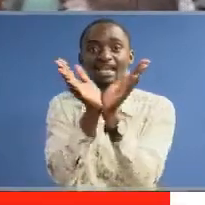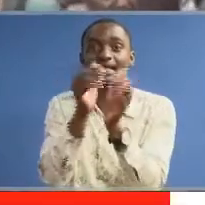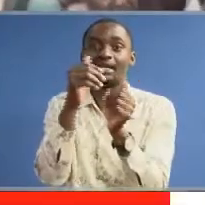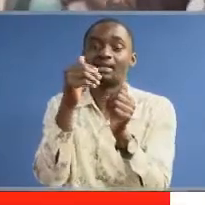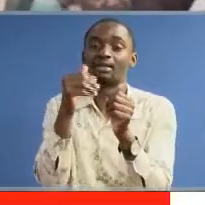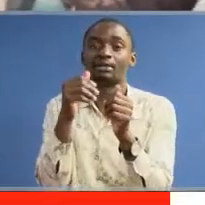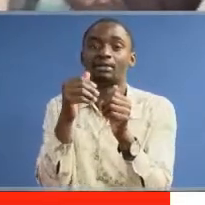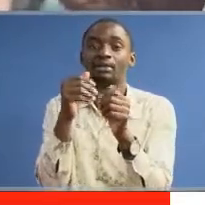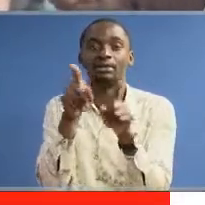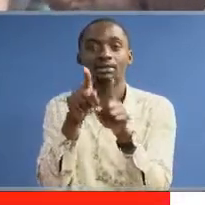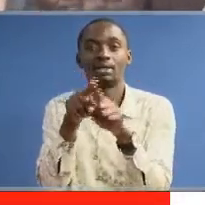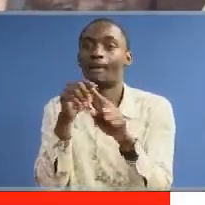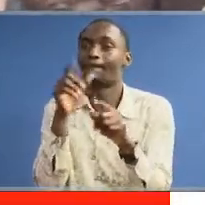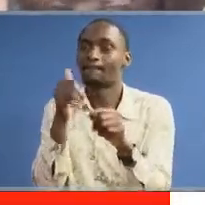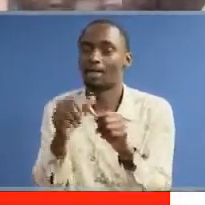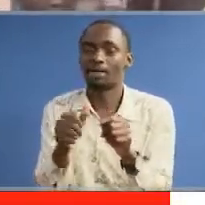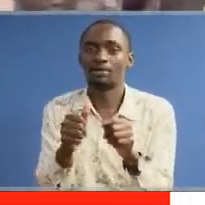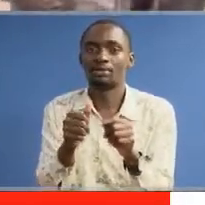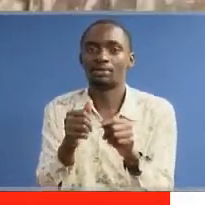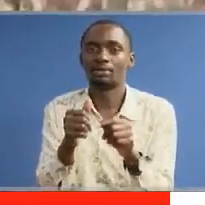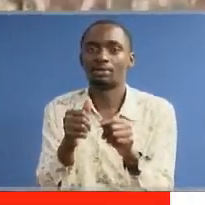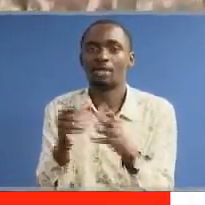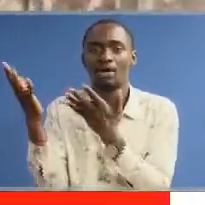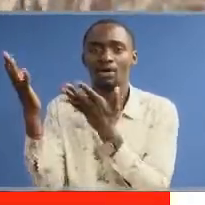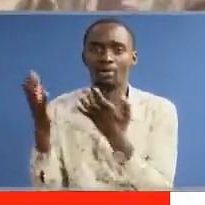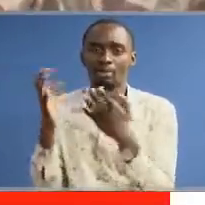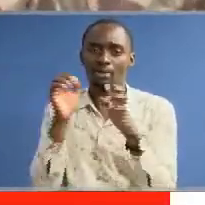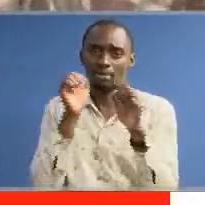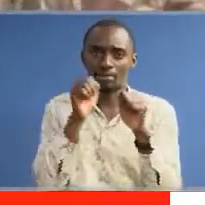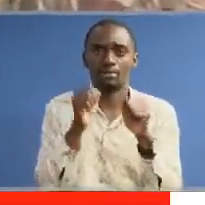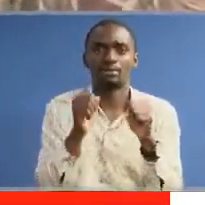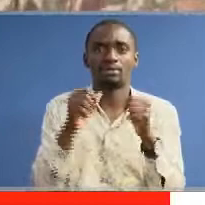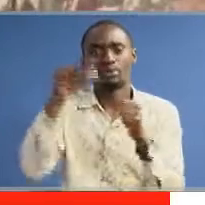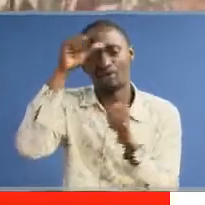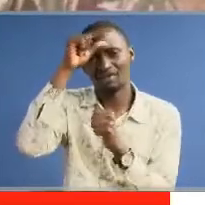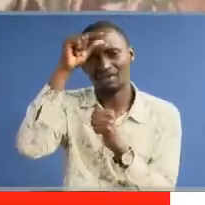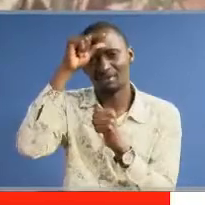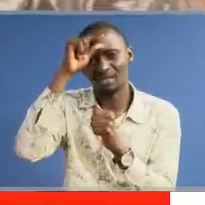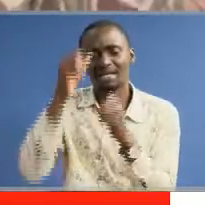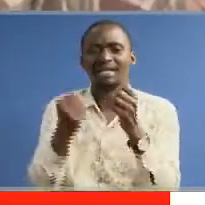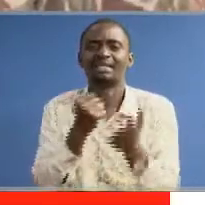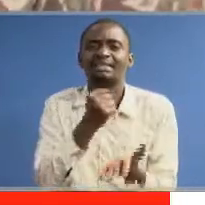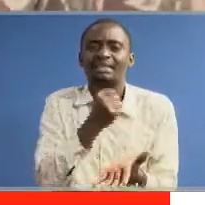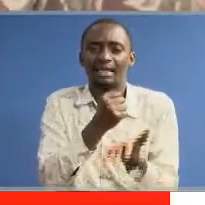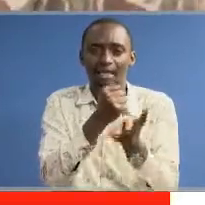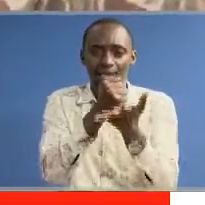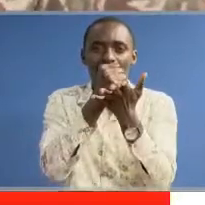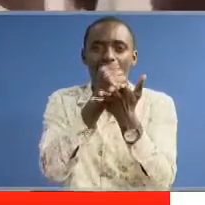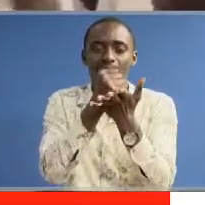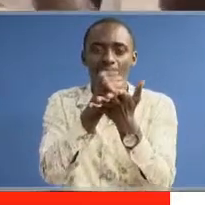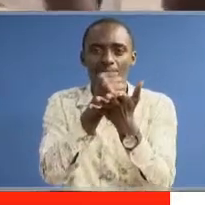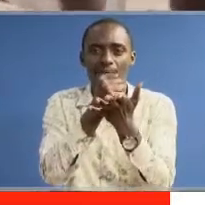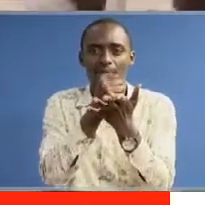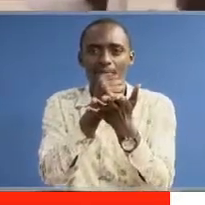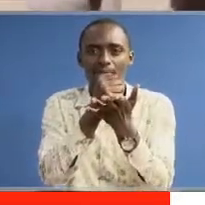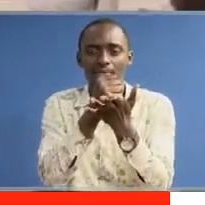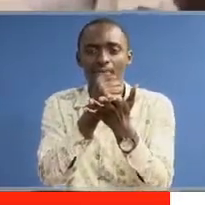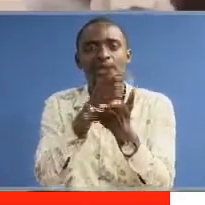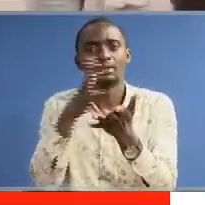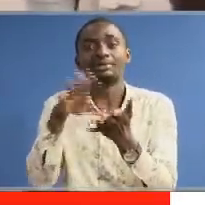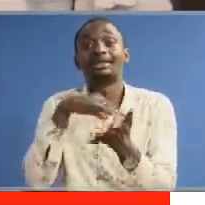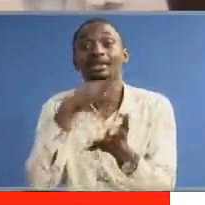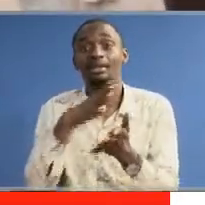kushtakiwa. Wamesema walitarajia angalau serikali ingewasaidia kugharamia msiba huo. Mumewe marehemu amesema kuwa mwenda